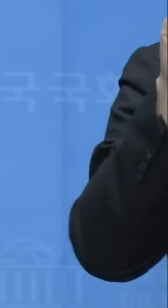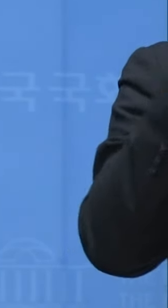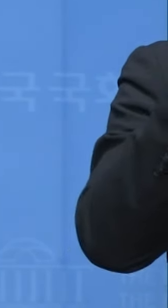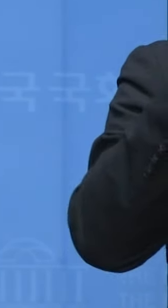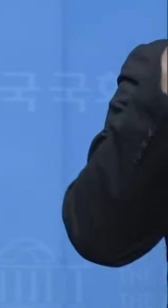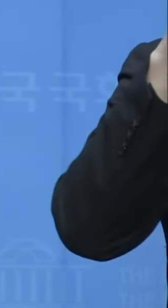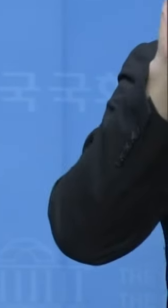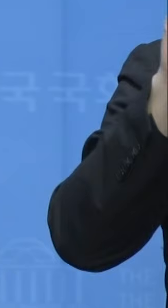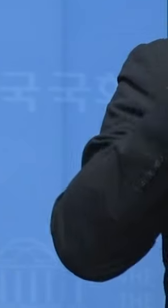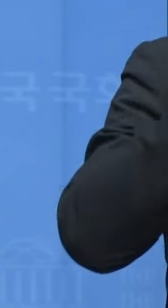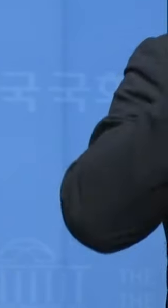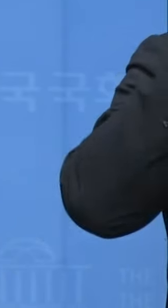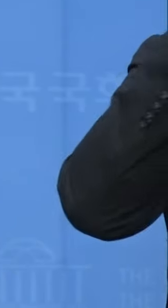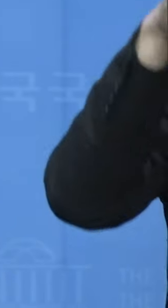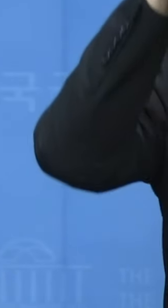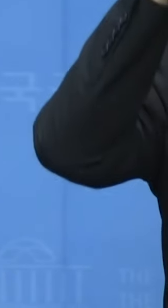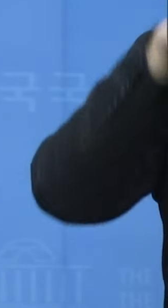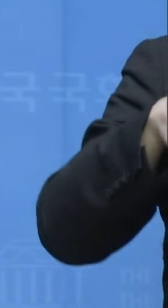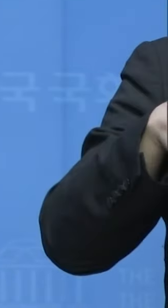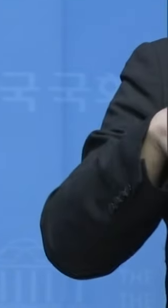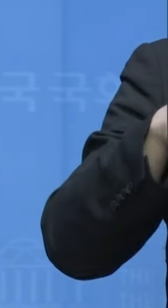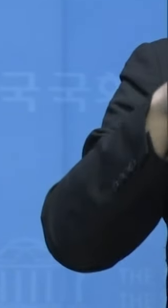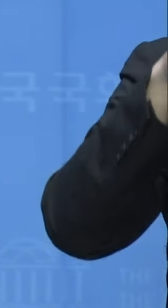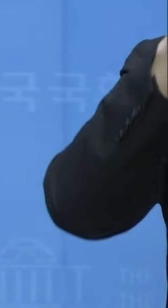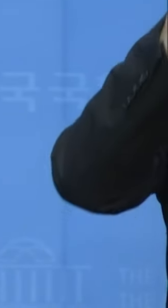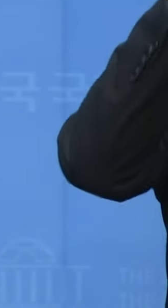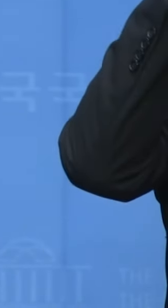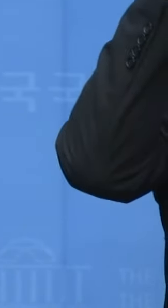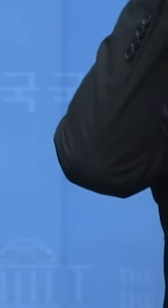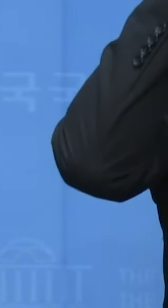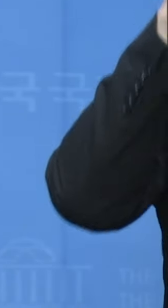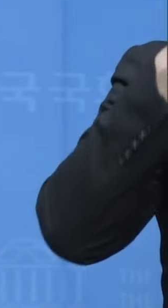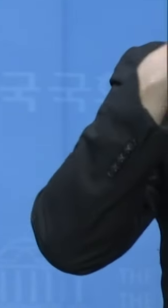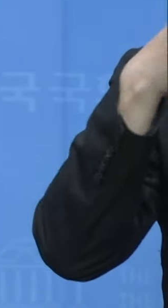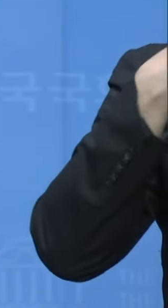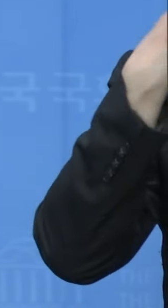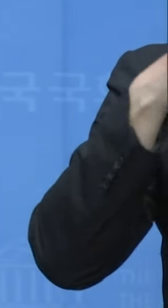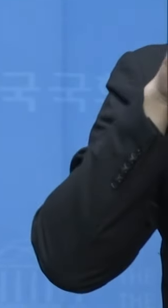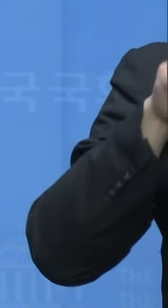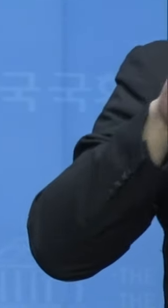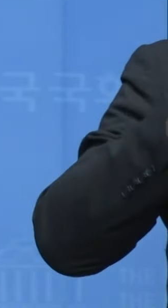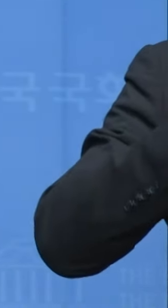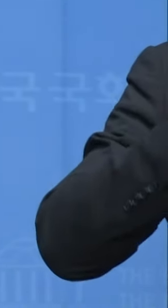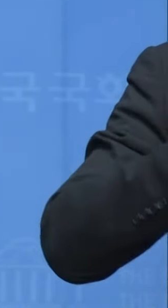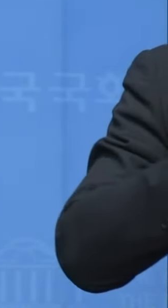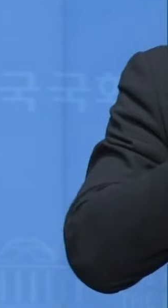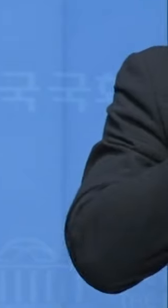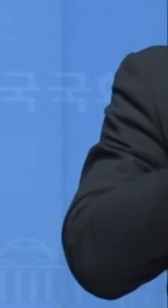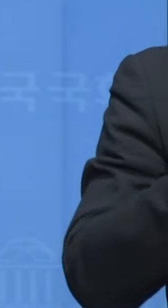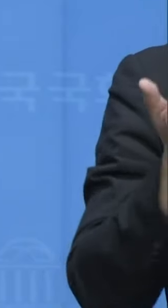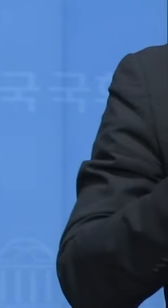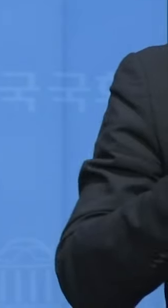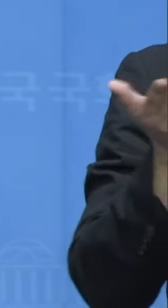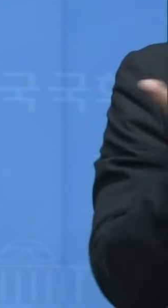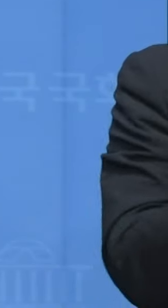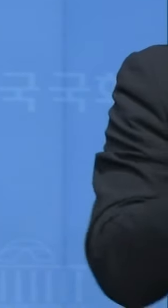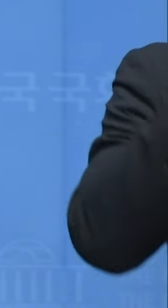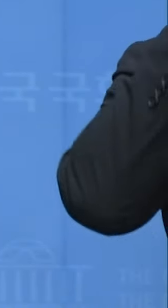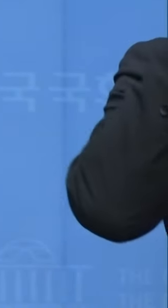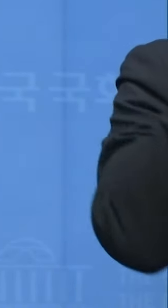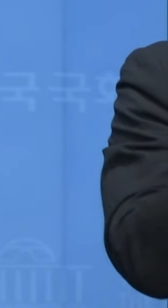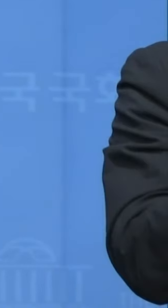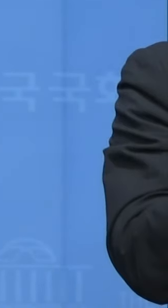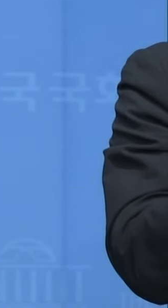원 상당의 소고기 파티를 버리는 것이 업무 추진비 사용의 본래 목적이라 판단한 것입니까 쪼개기 결제도